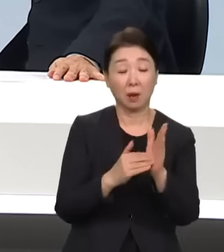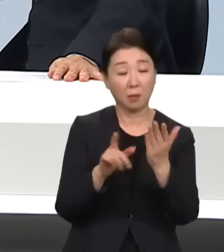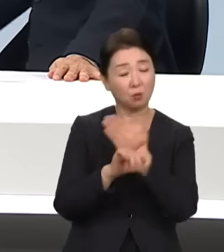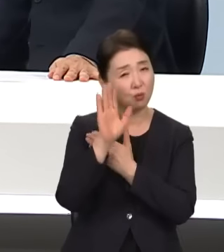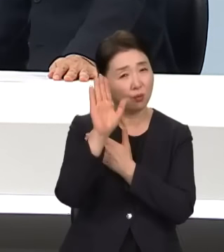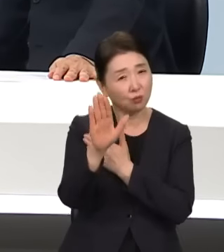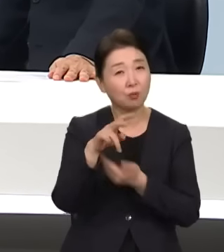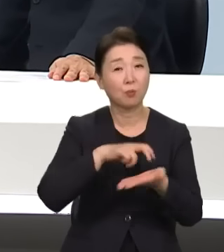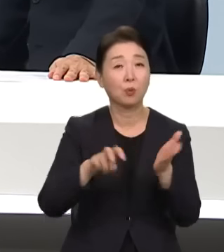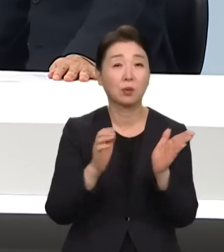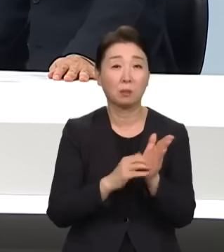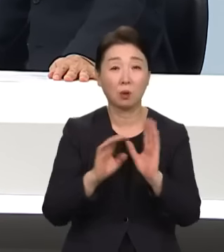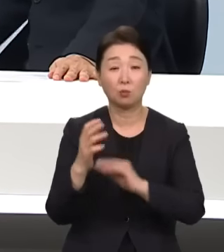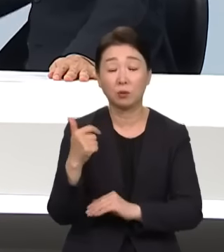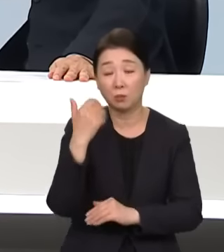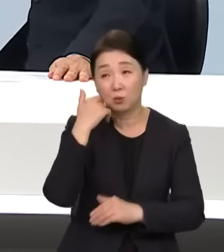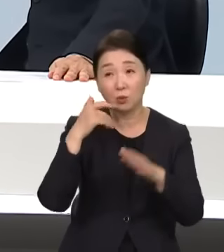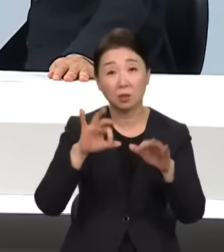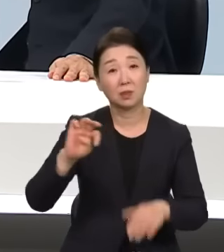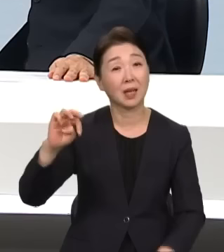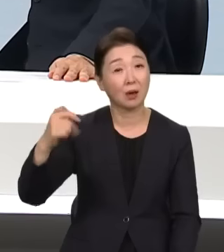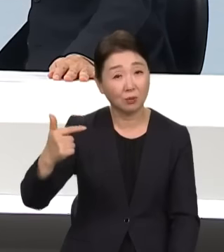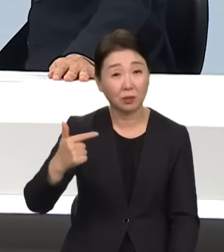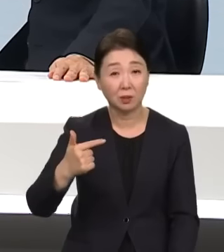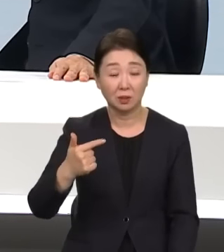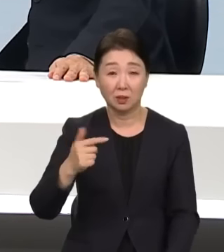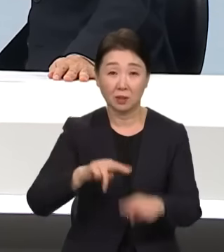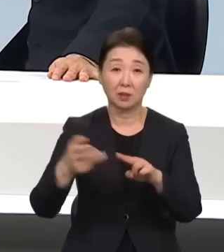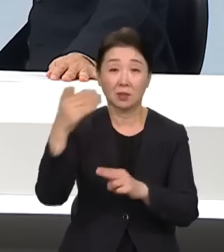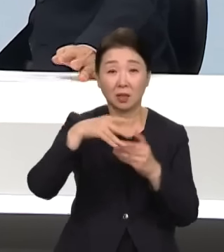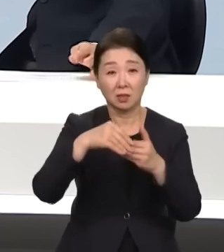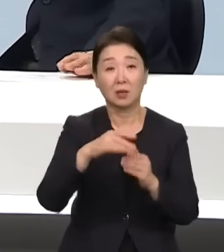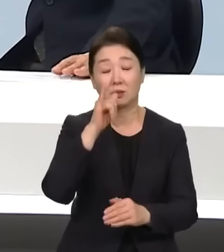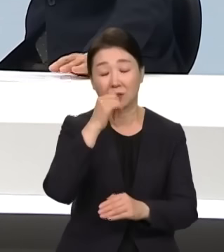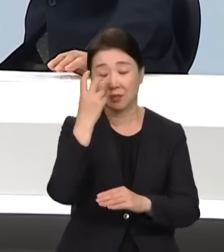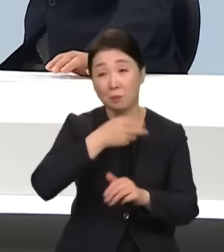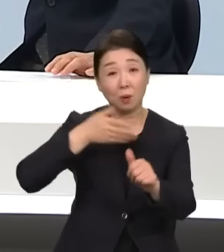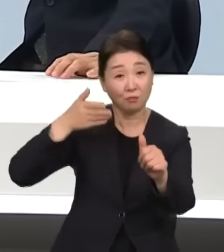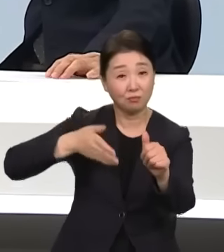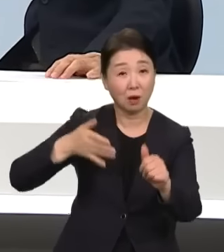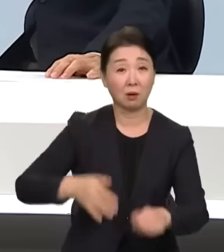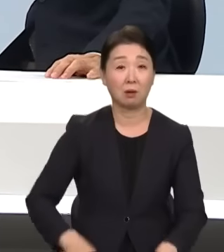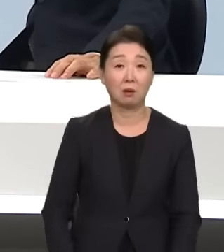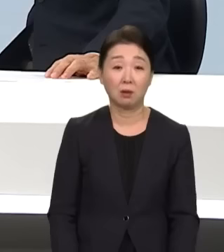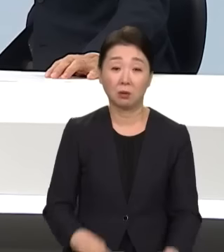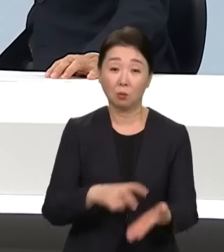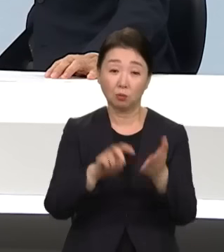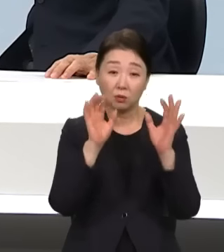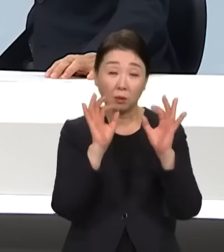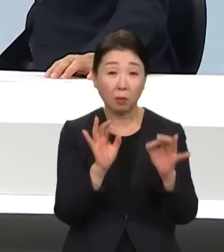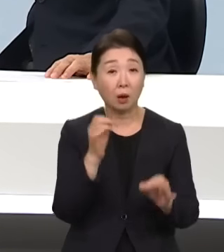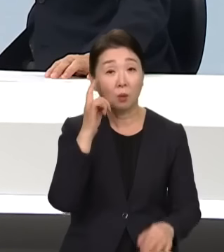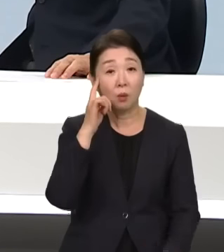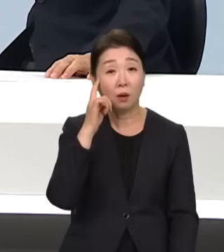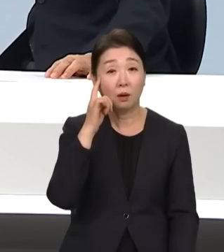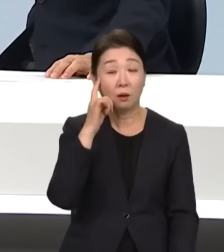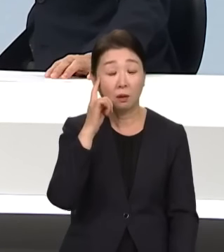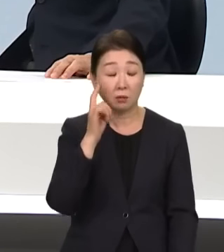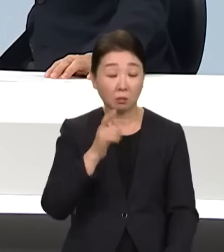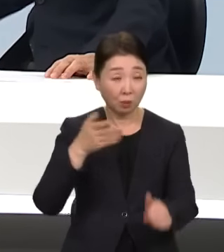보입니다. 네. 국민의힘 김상훈입니다. 자, 승진의 리더가 될 수 있도록 살펴주시면 감사하겠습니다. 이 문자만 놓고 보면 사실상